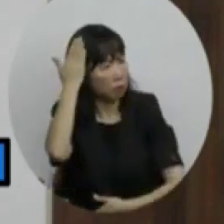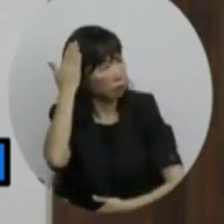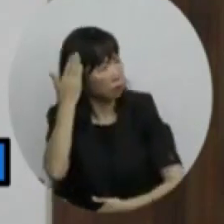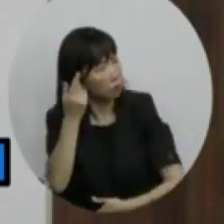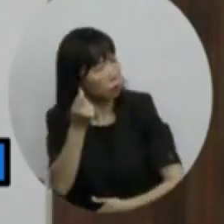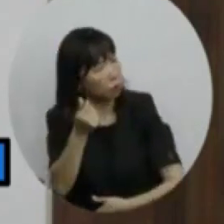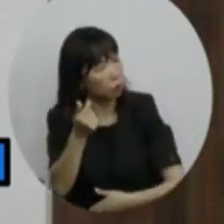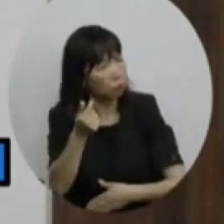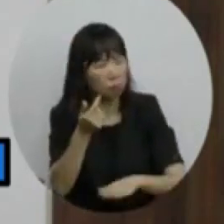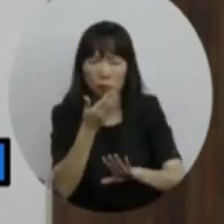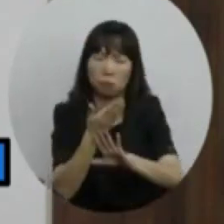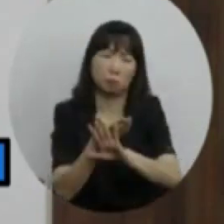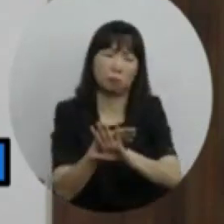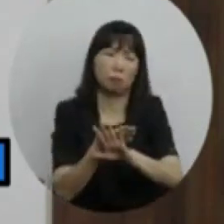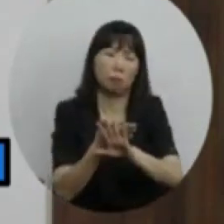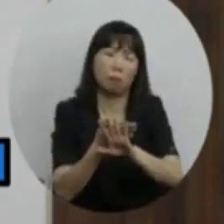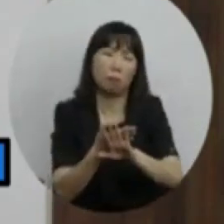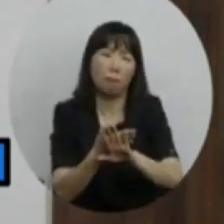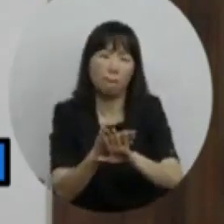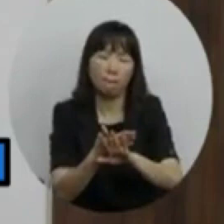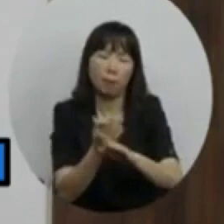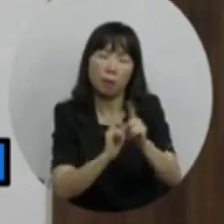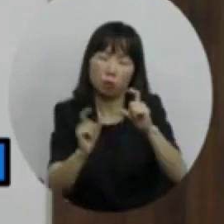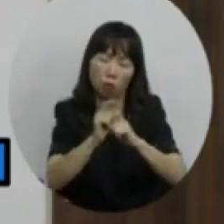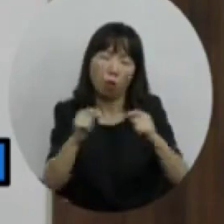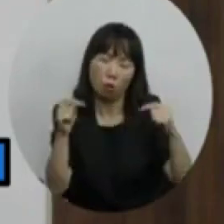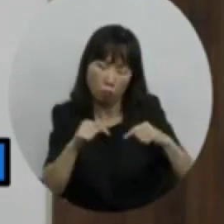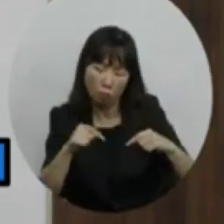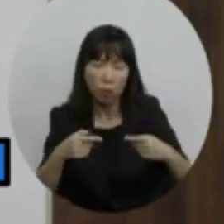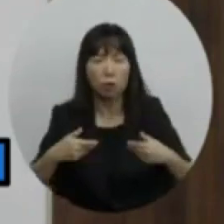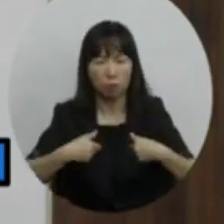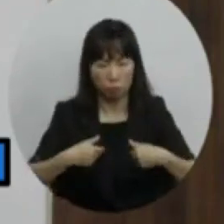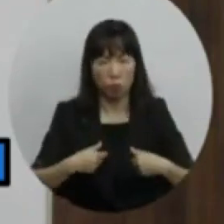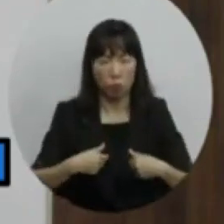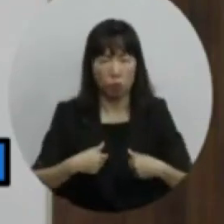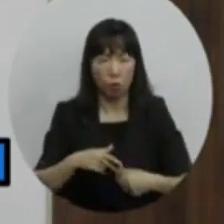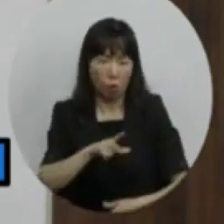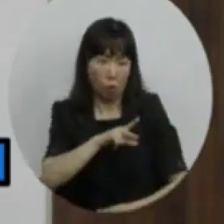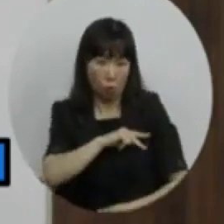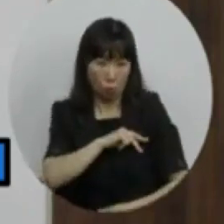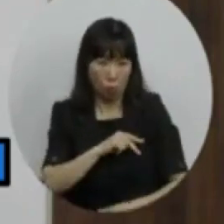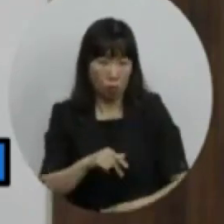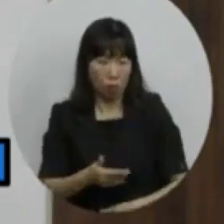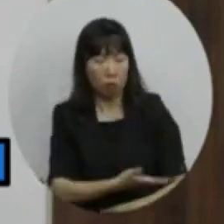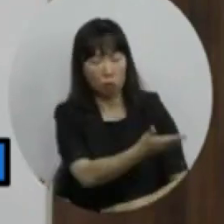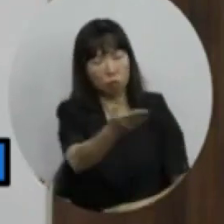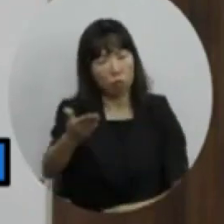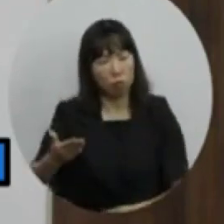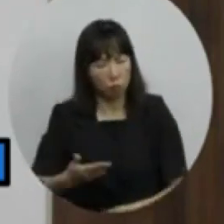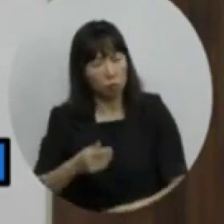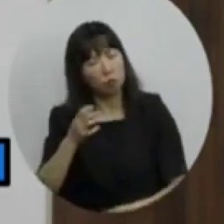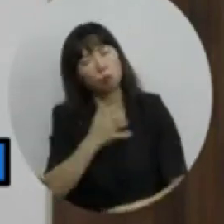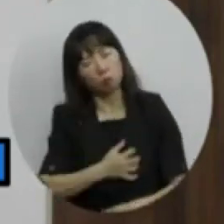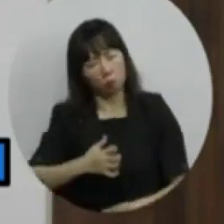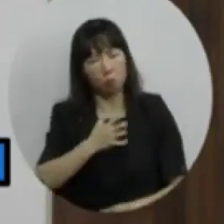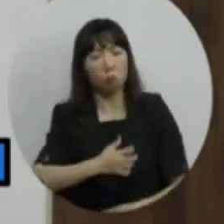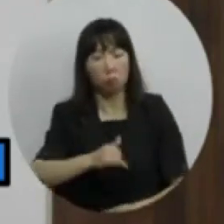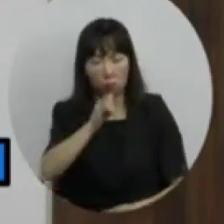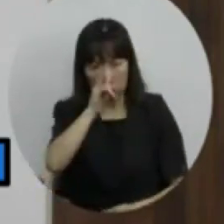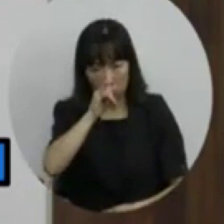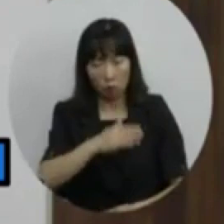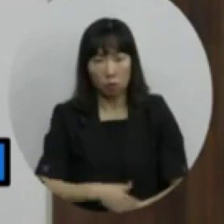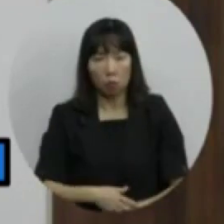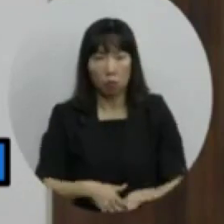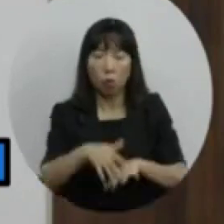있고 재고 및 재협의가 필요하지 않을까 하는 의원들의 우려가 약간 있는 상황입니다.